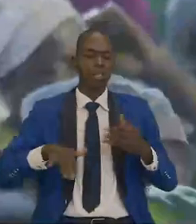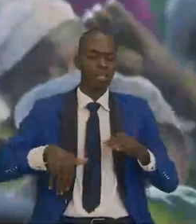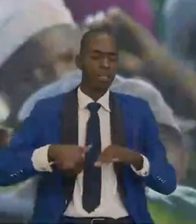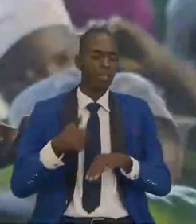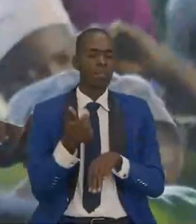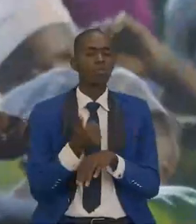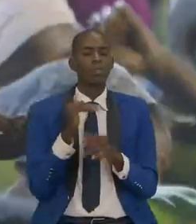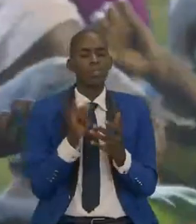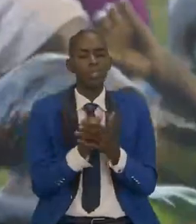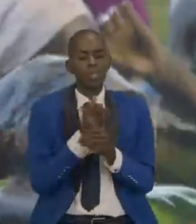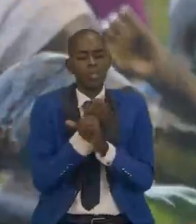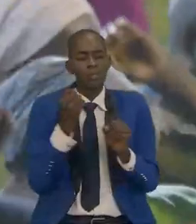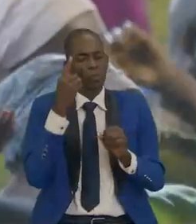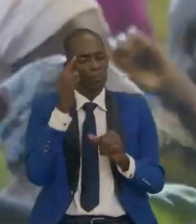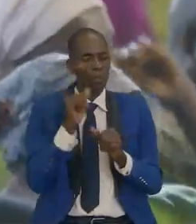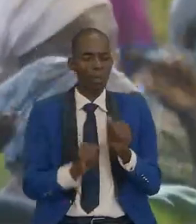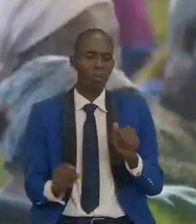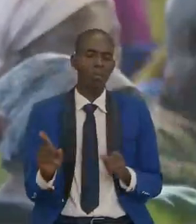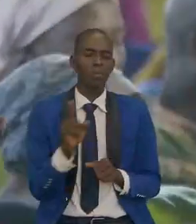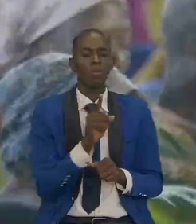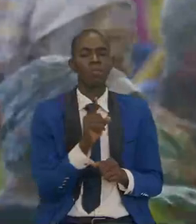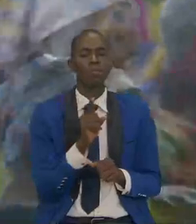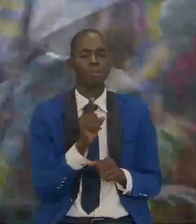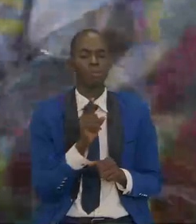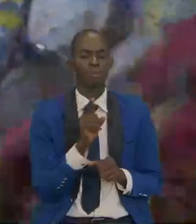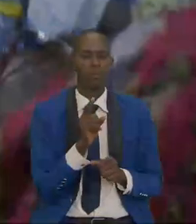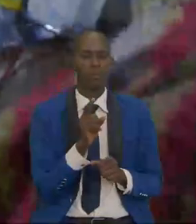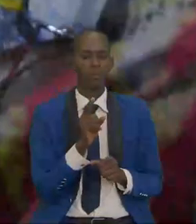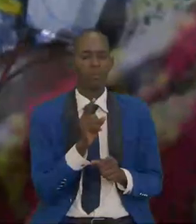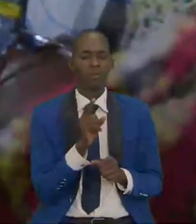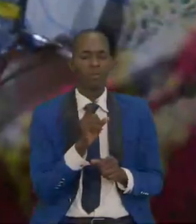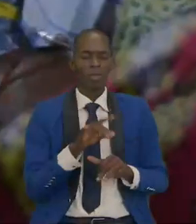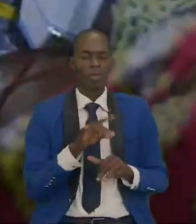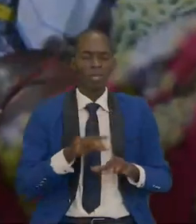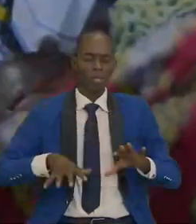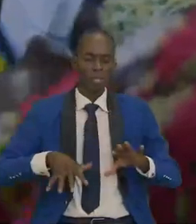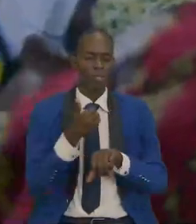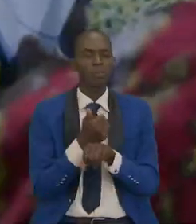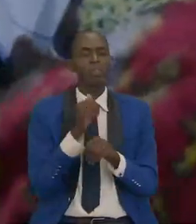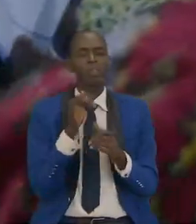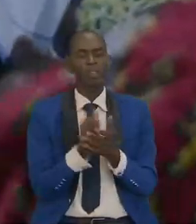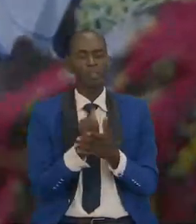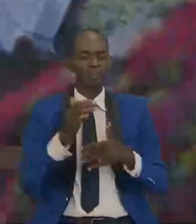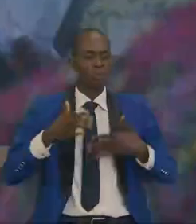le livre de vie. Confirme ce salut pour tout le monde.